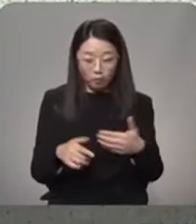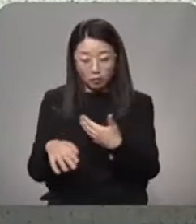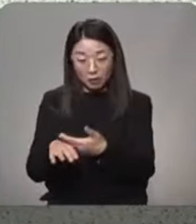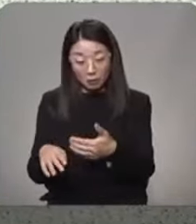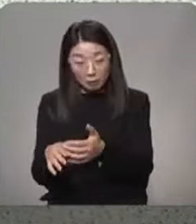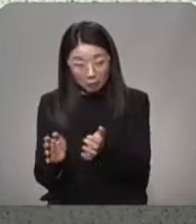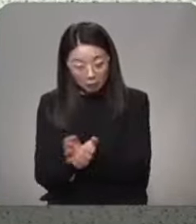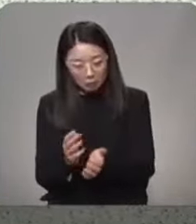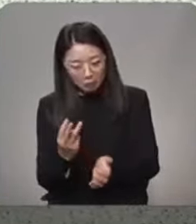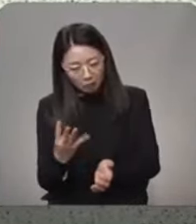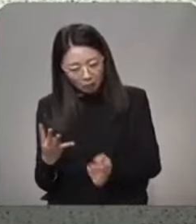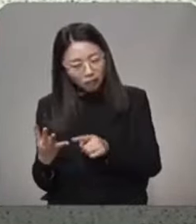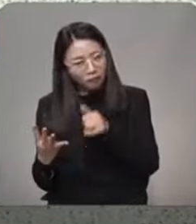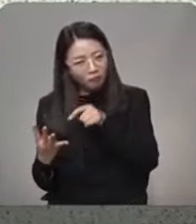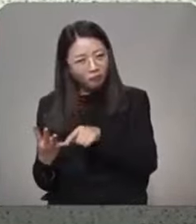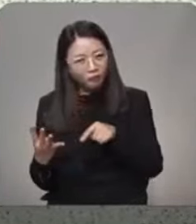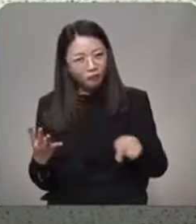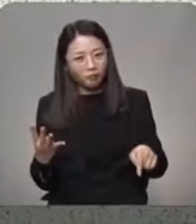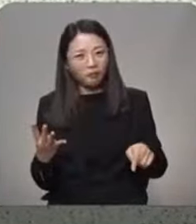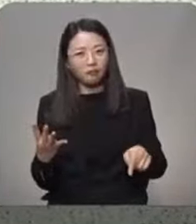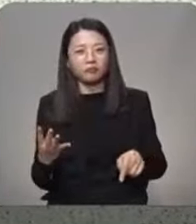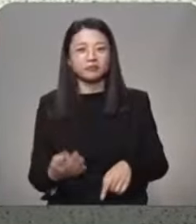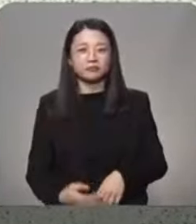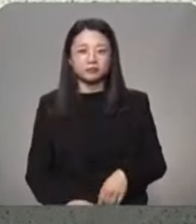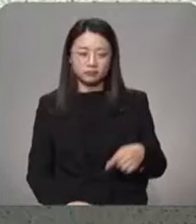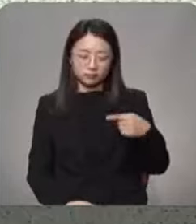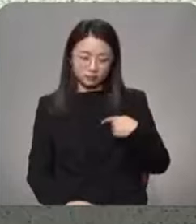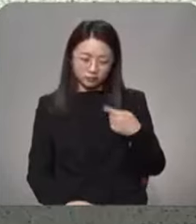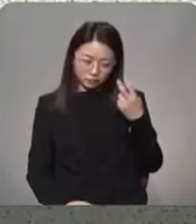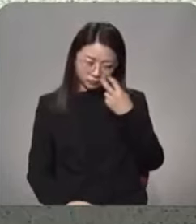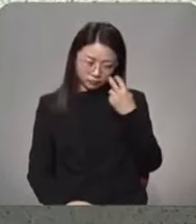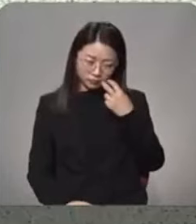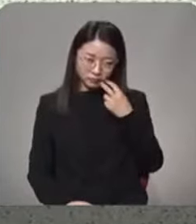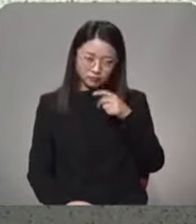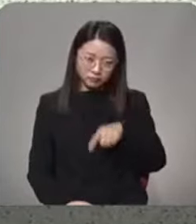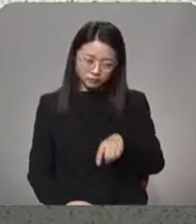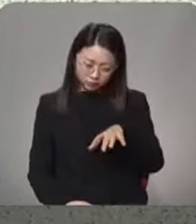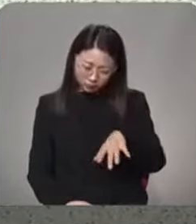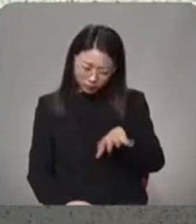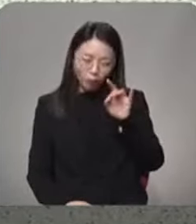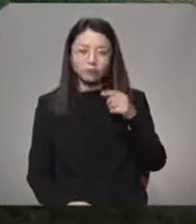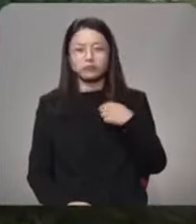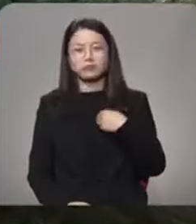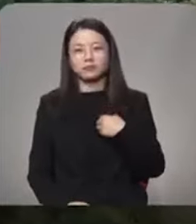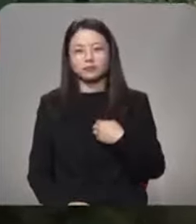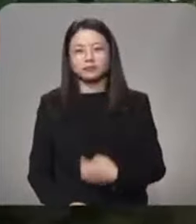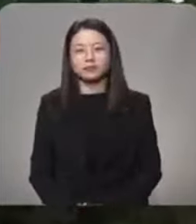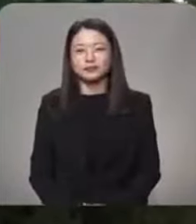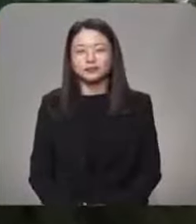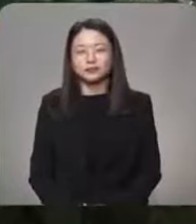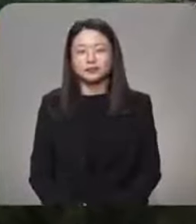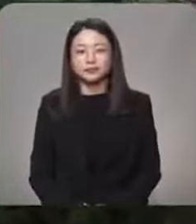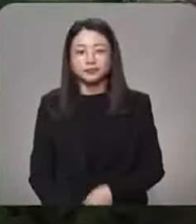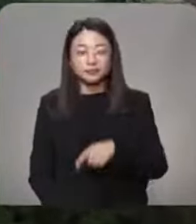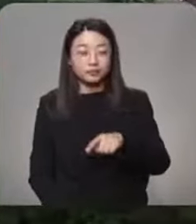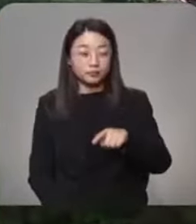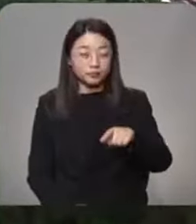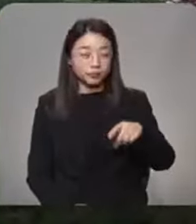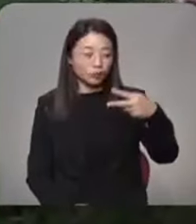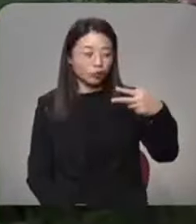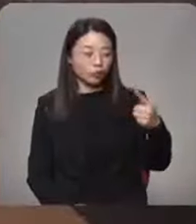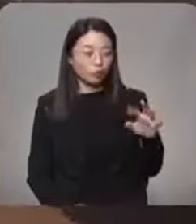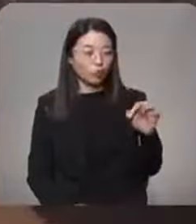있고 적은 데는 한 3 4명 정도 운영되는데도 있어요 저희가 수 면 경우는 처음이었습니다 범행 거점은